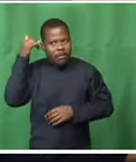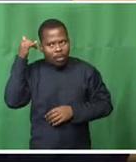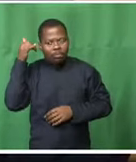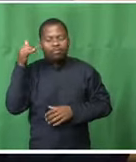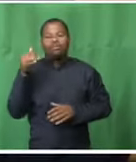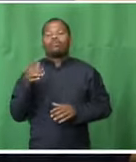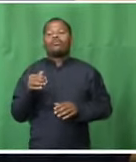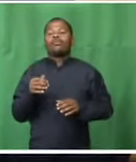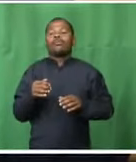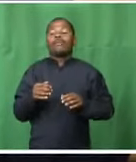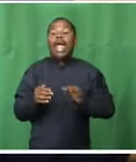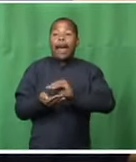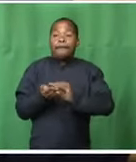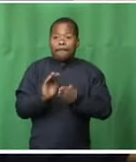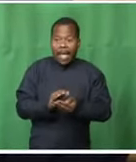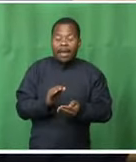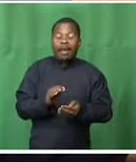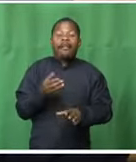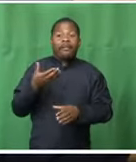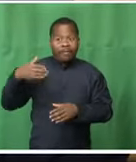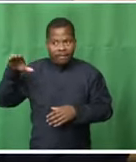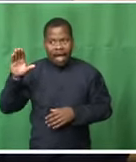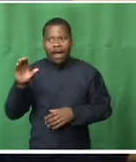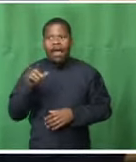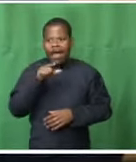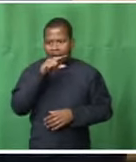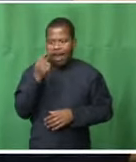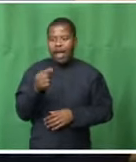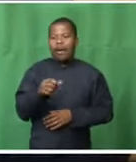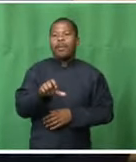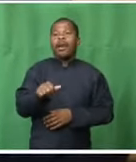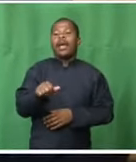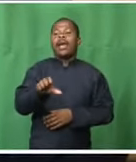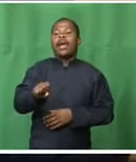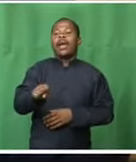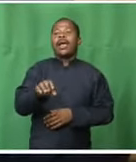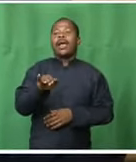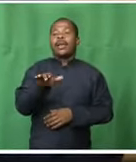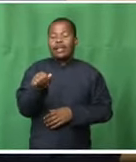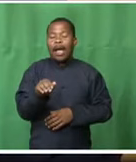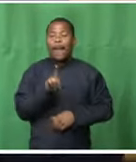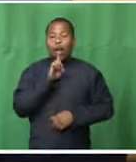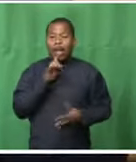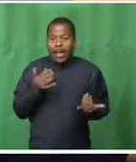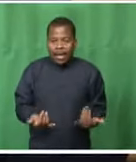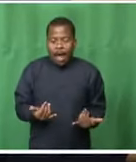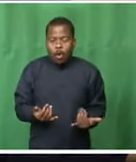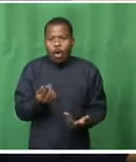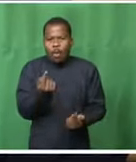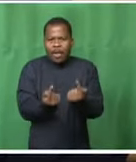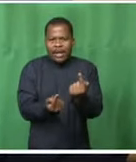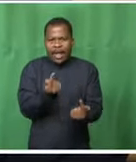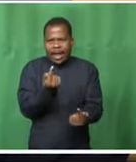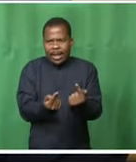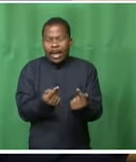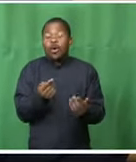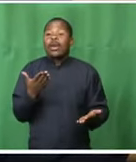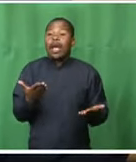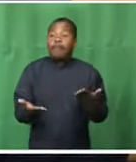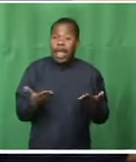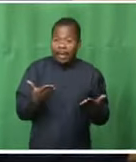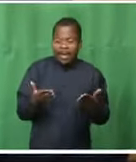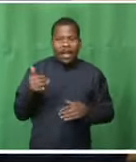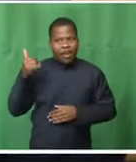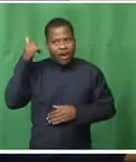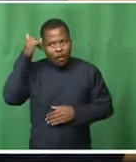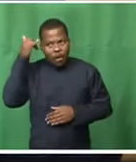e-Asia but sebethe ama-decision ukuthi where should they place an assembly plant for mobile